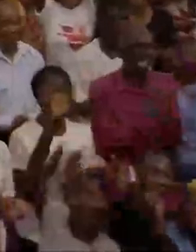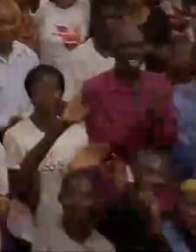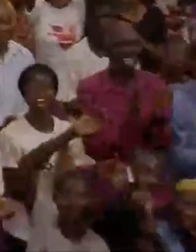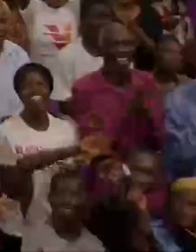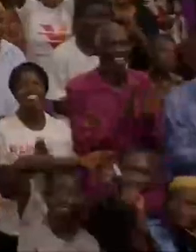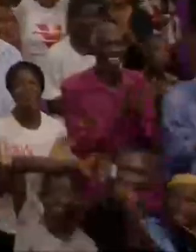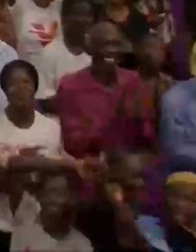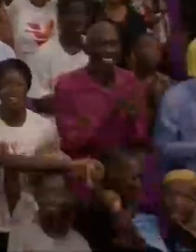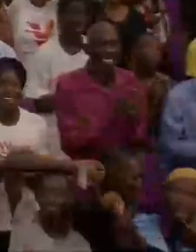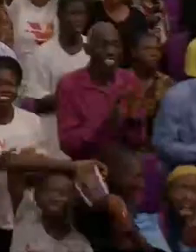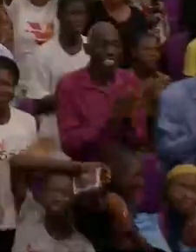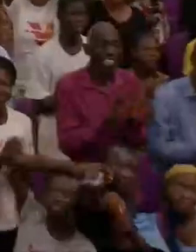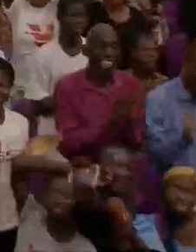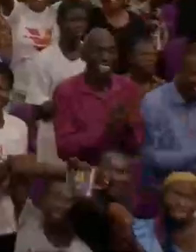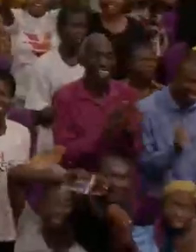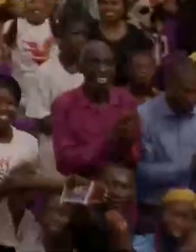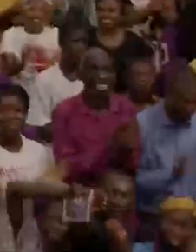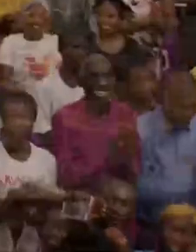Gloire à Dieu.